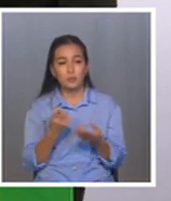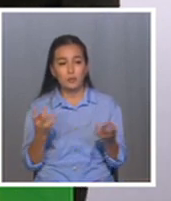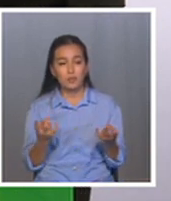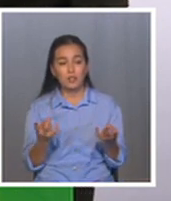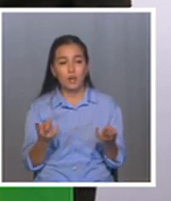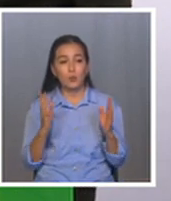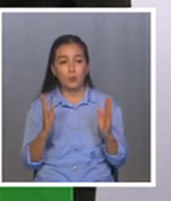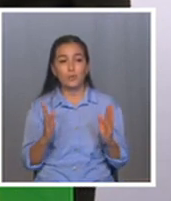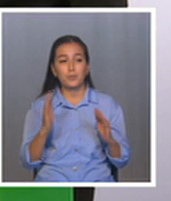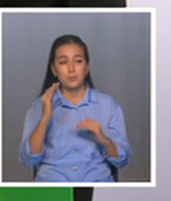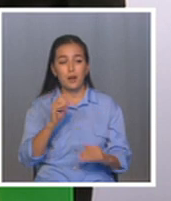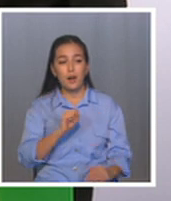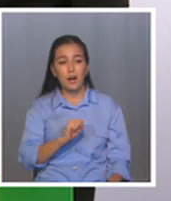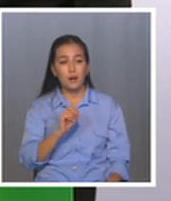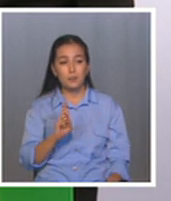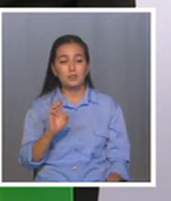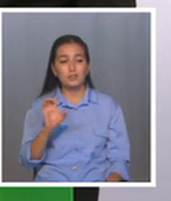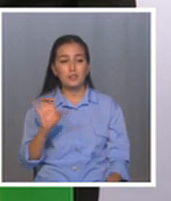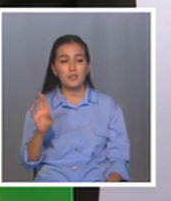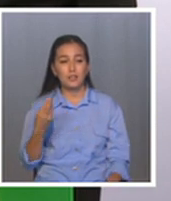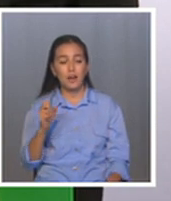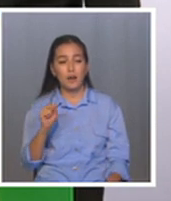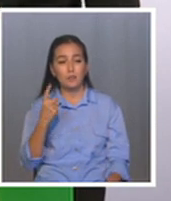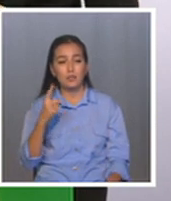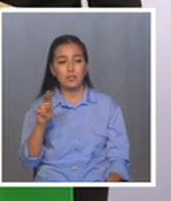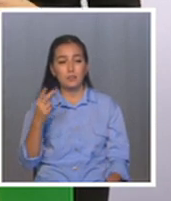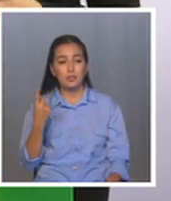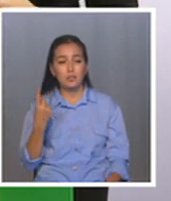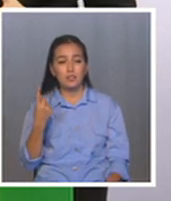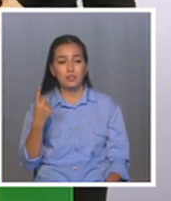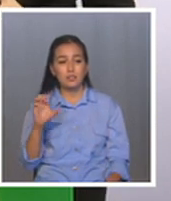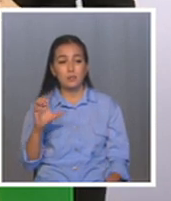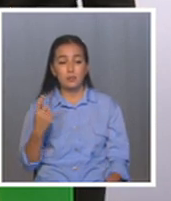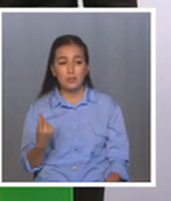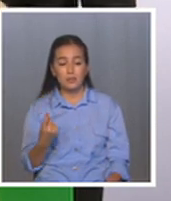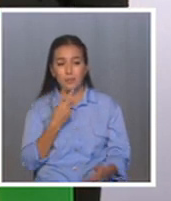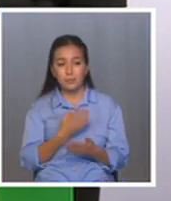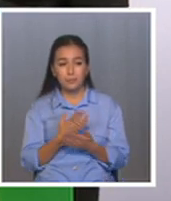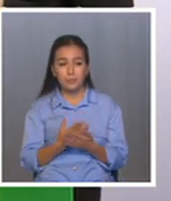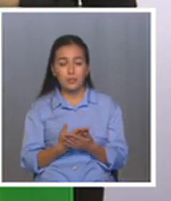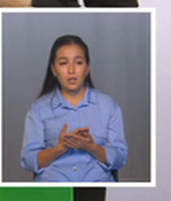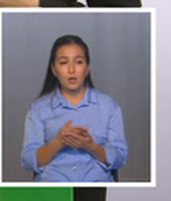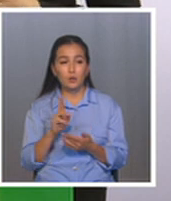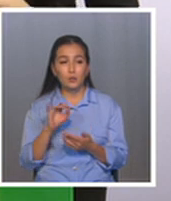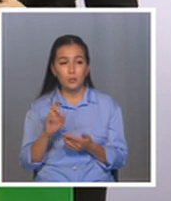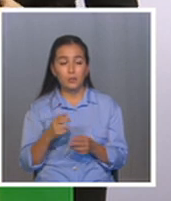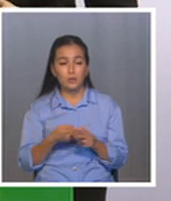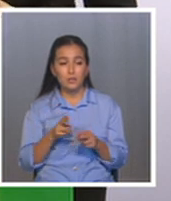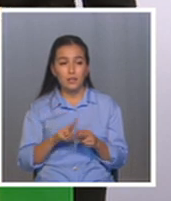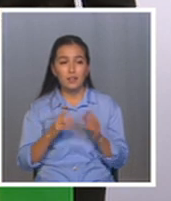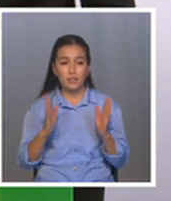Куб A, B, C, D, A1, B1, C1, D1 бізге берілсін. Куб ол тік